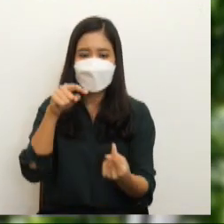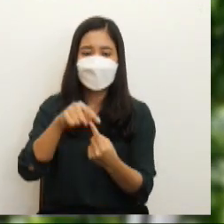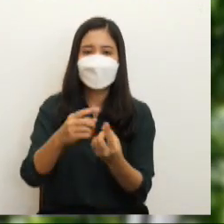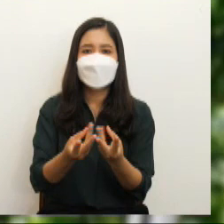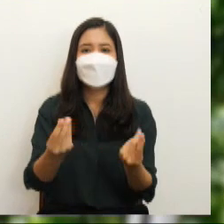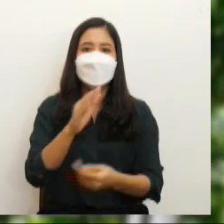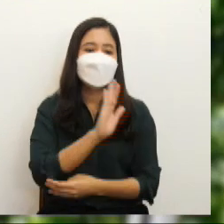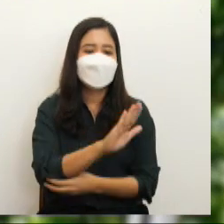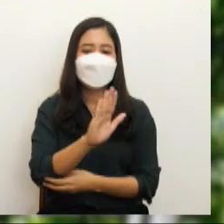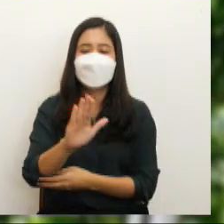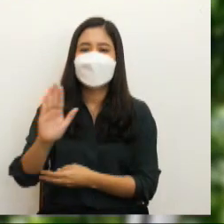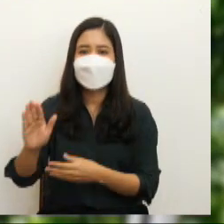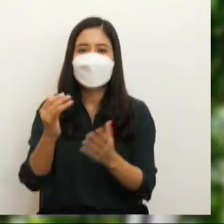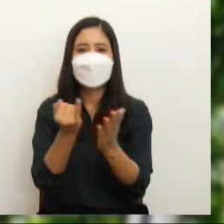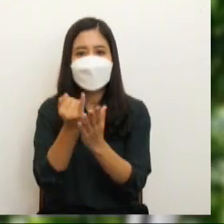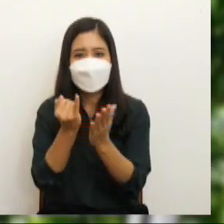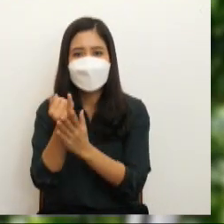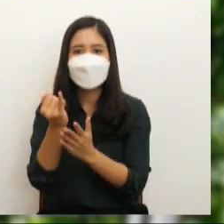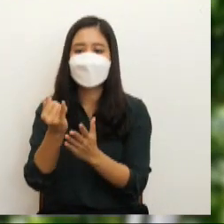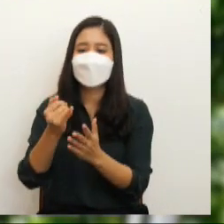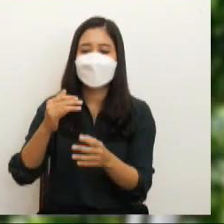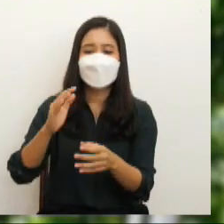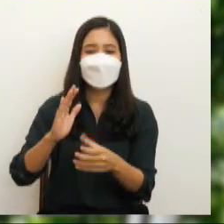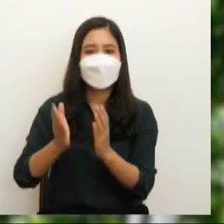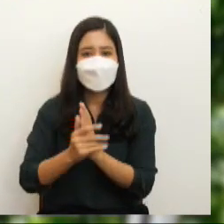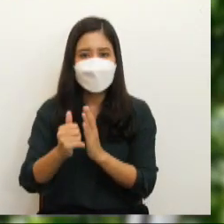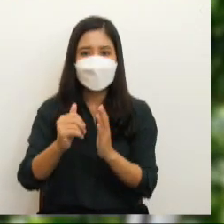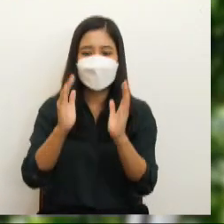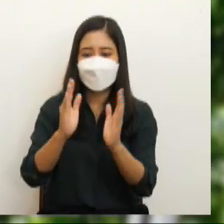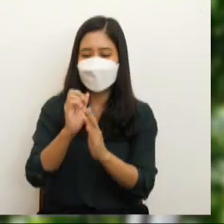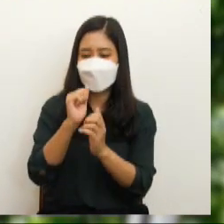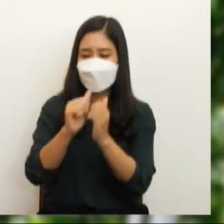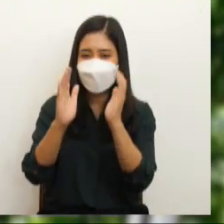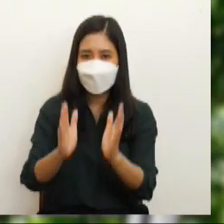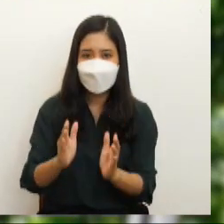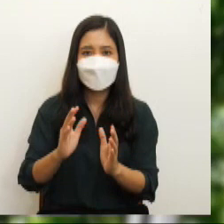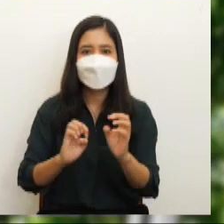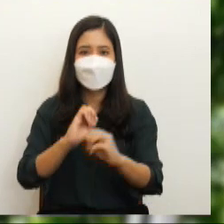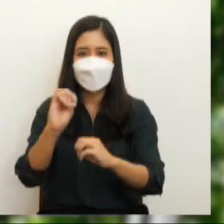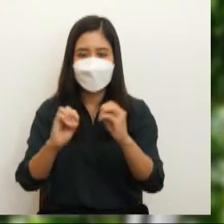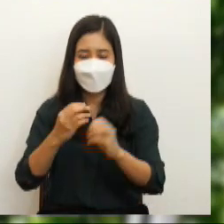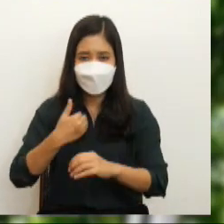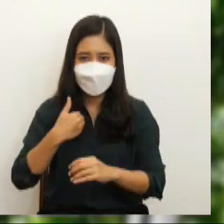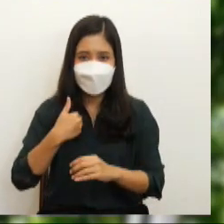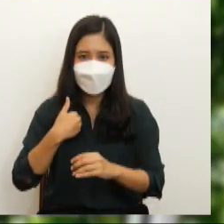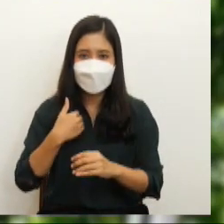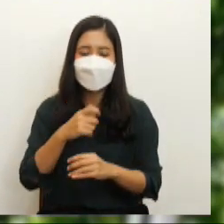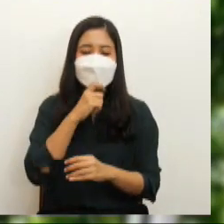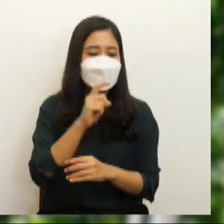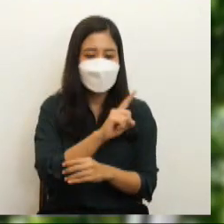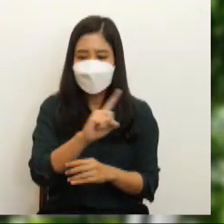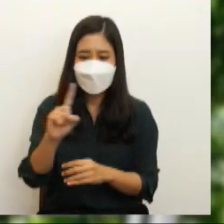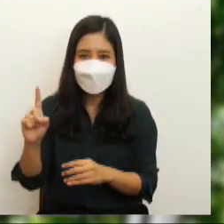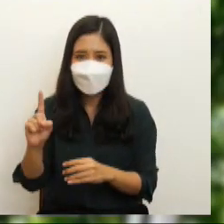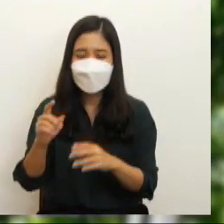ความเสี่ยงที่ทุกคนต้องร่วมมือกันทำและให้ทุกคนปลอดภัยและได้เรียนรู้ดังคำที่ว่าอยู่ที่ไหนเด็กไทยต้อง